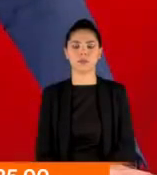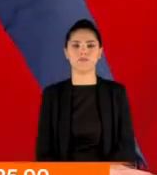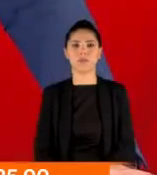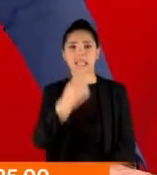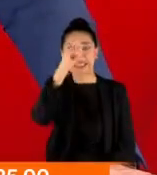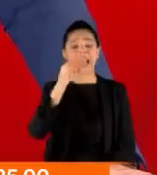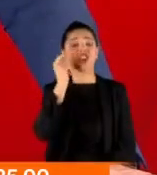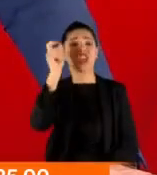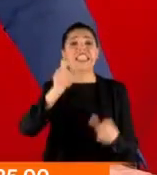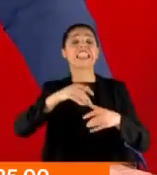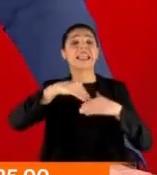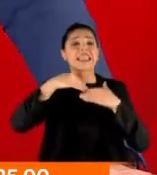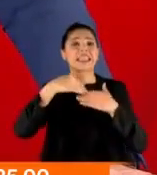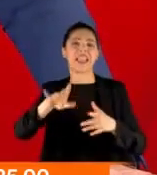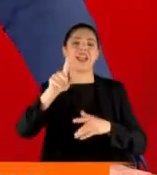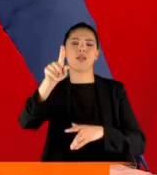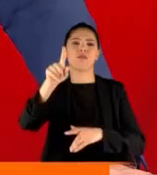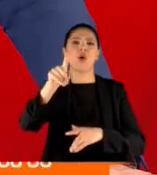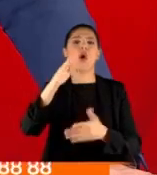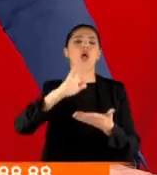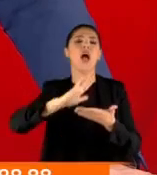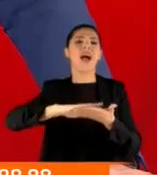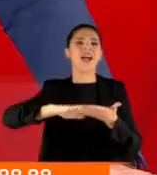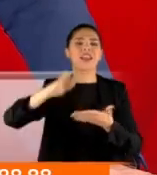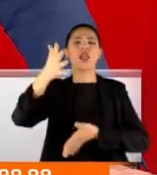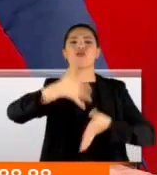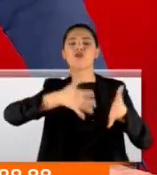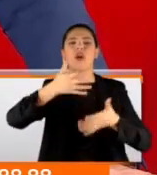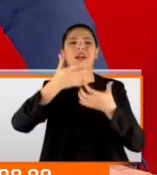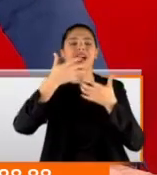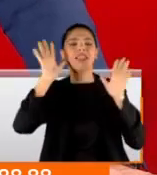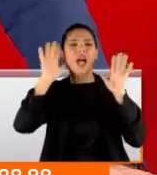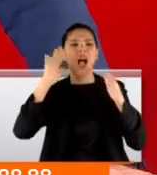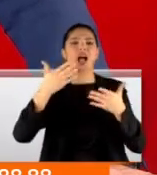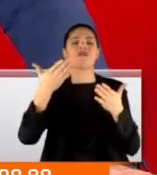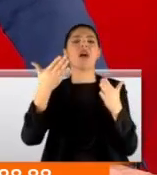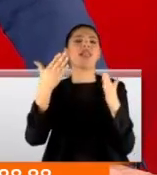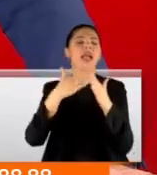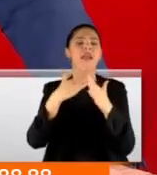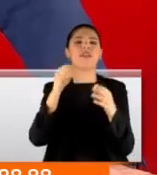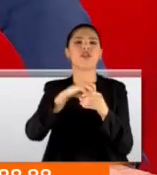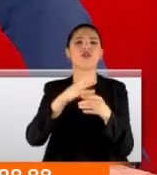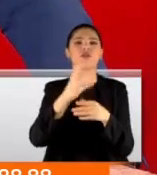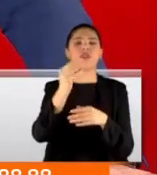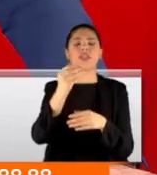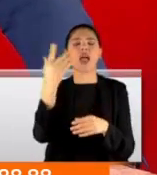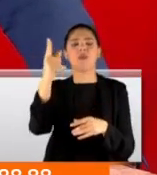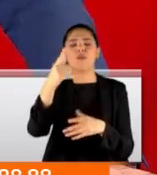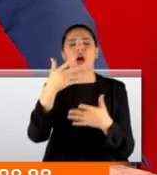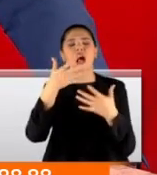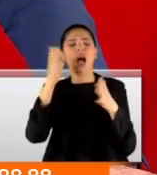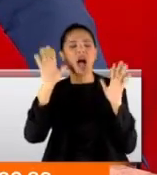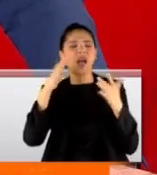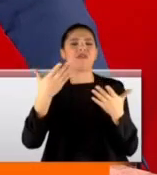Tabii sadece insanlar değil, elbette dostlarımız da, sokaktaki dostlarımızdan bahsediyorum. Evlerde, sokaklarda onlarca evcil hayvanlar,